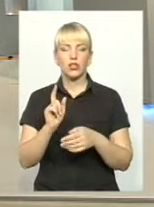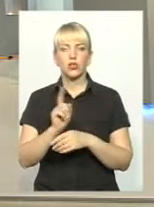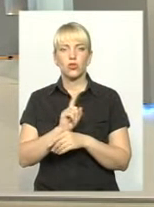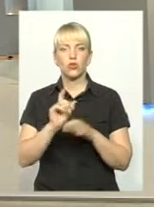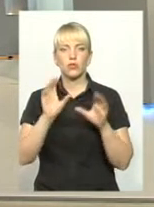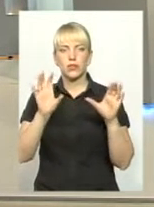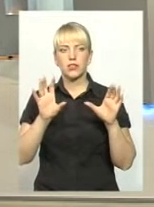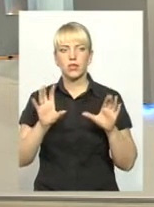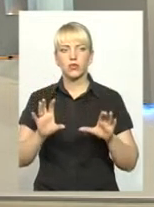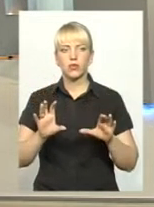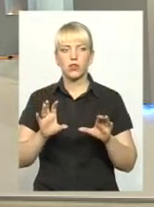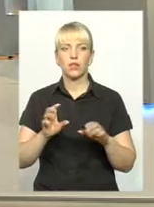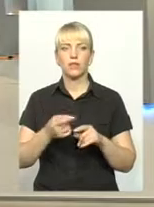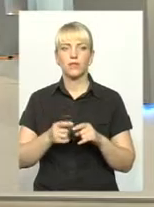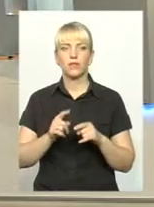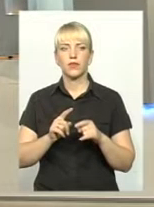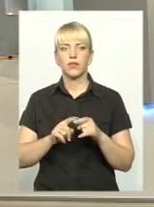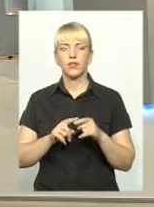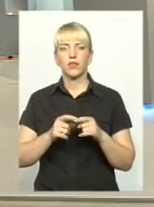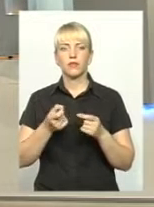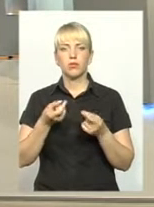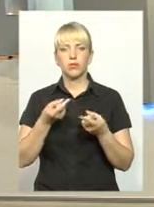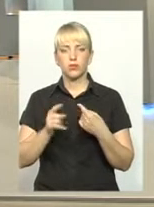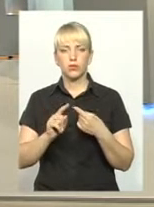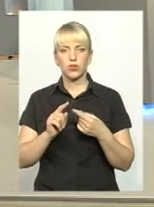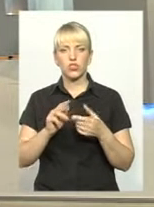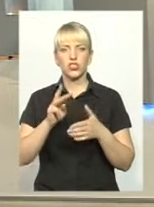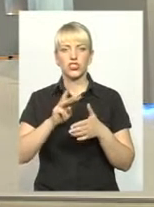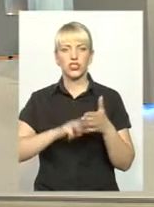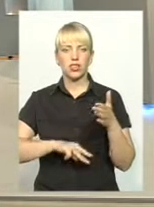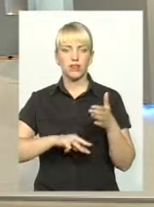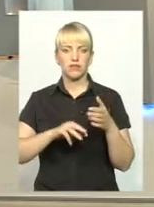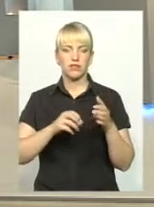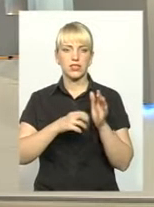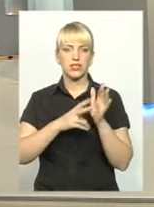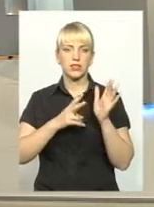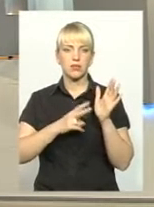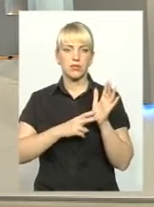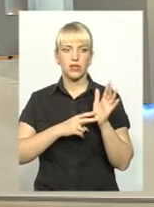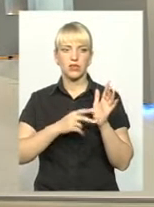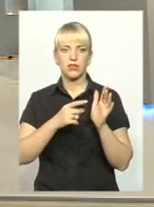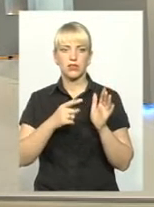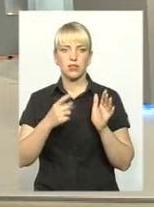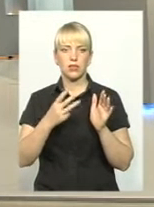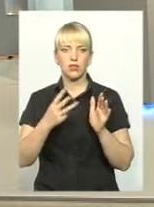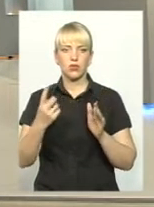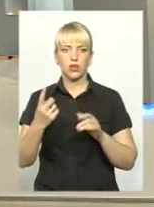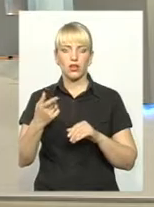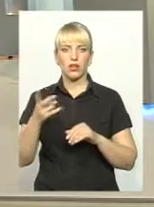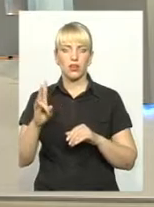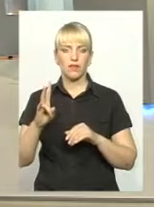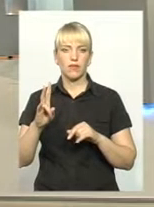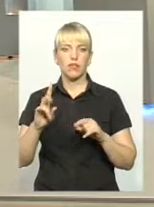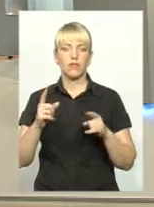адміністративного законодавства, вона надзвичайно м'яка. Штраф від 17 до 51 гривні.